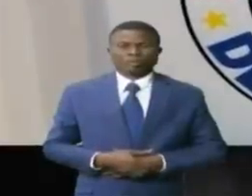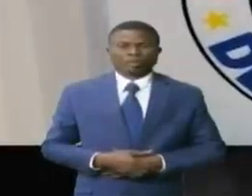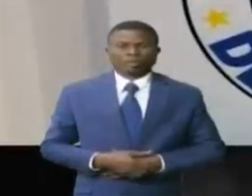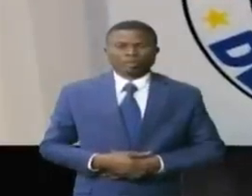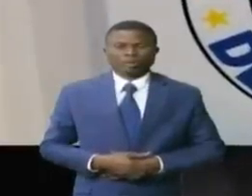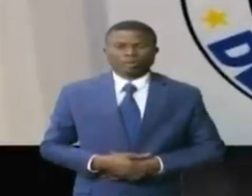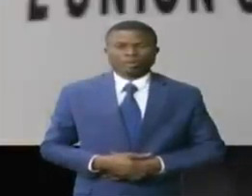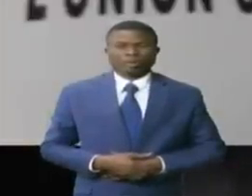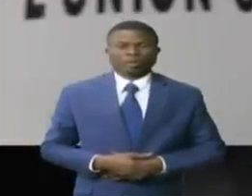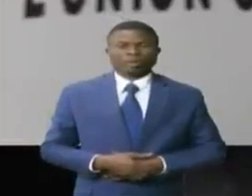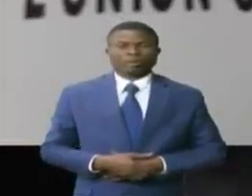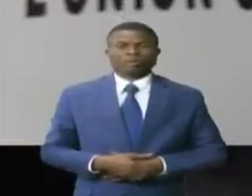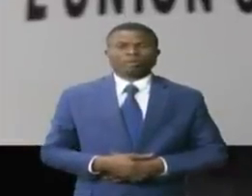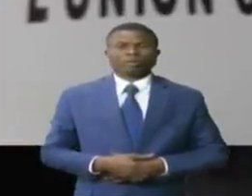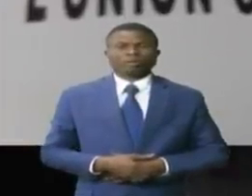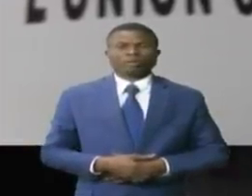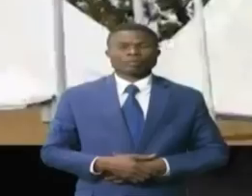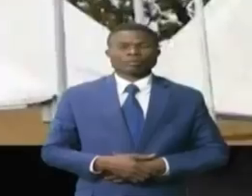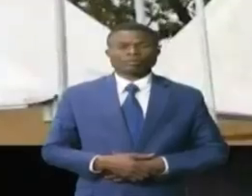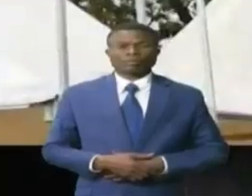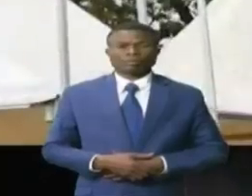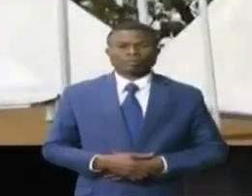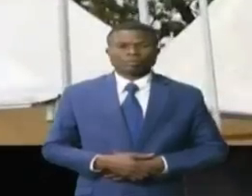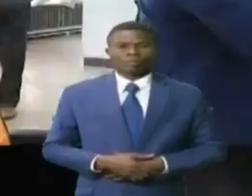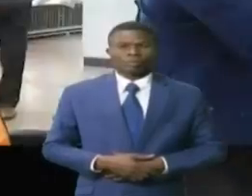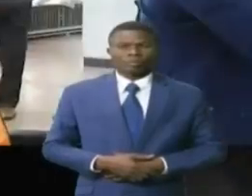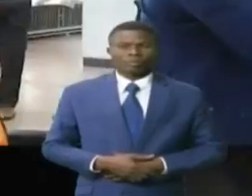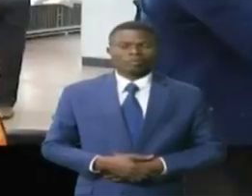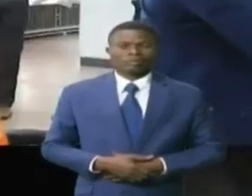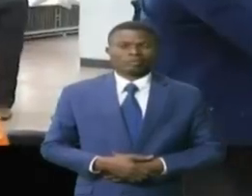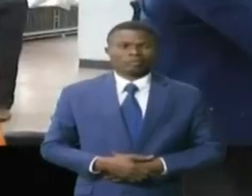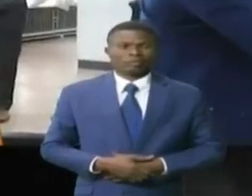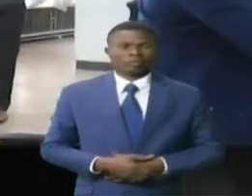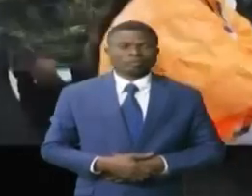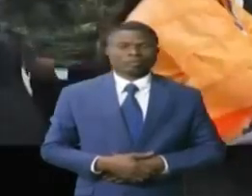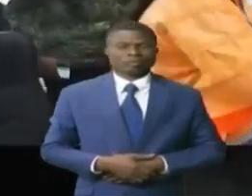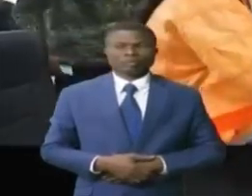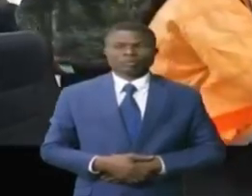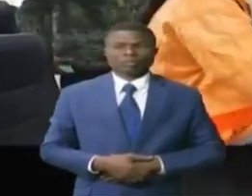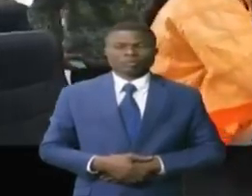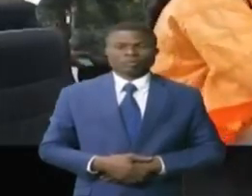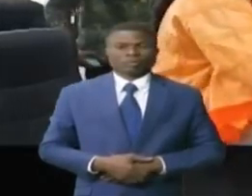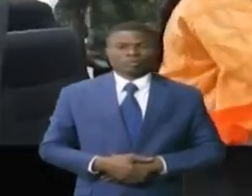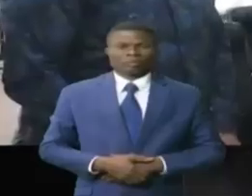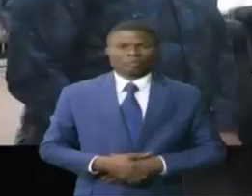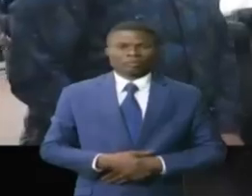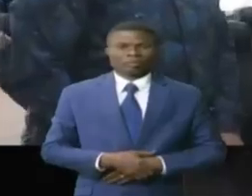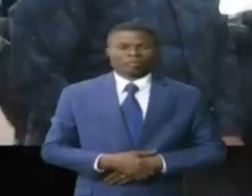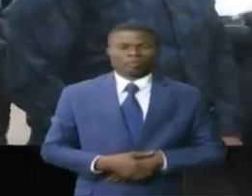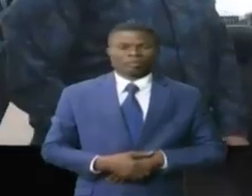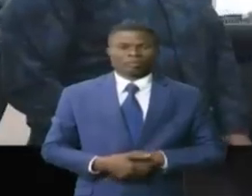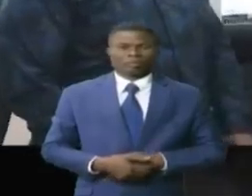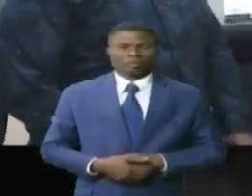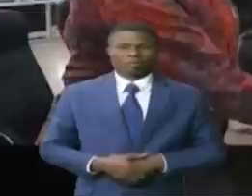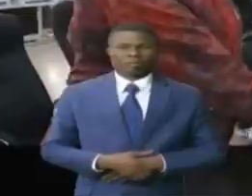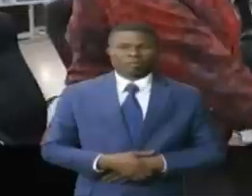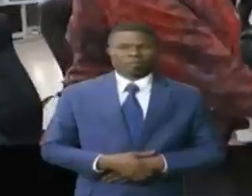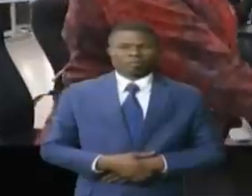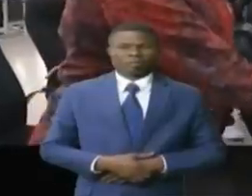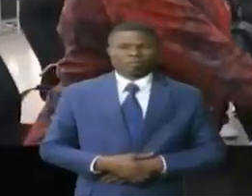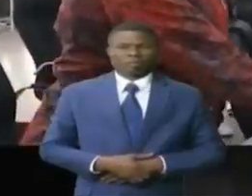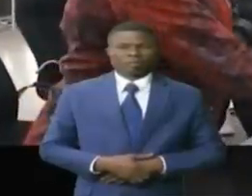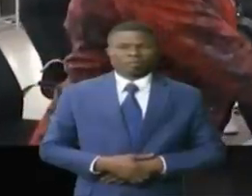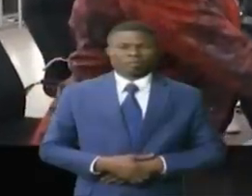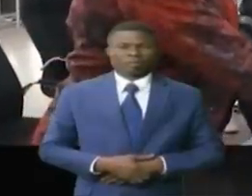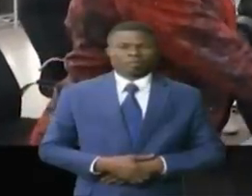Nation, une véritable constitution des membres et partis politiques. Tous les sujets de potentiel discorde et avantages sont codifiés par ces documents